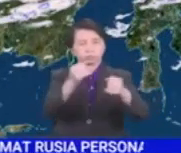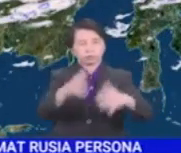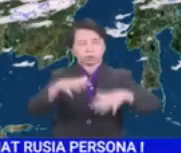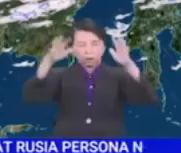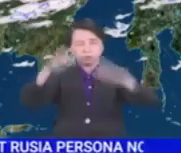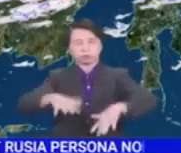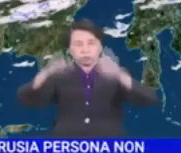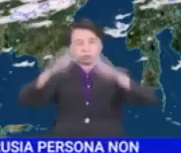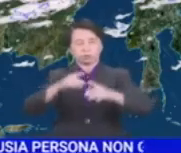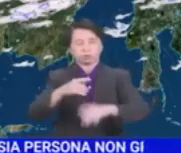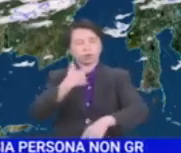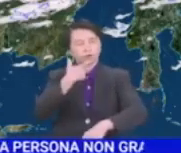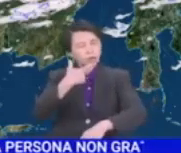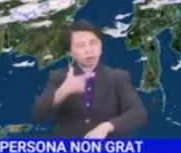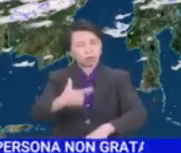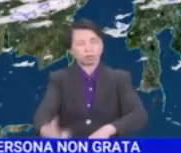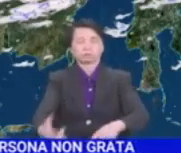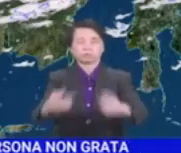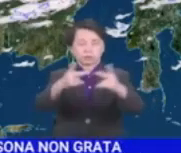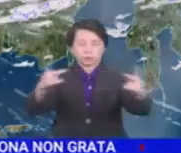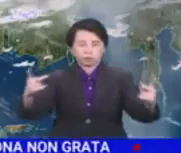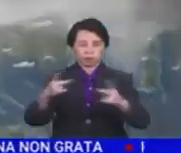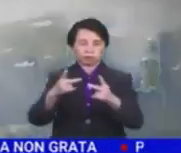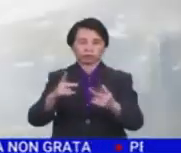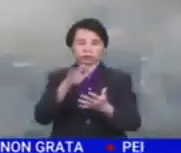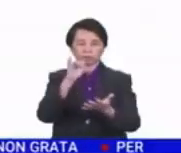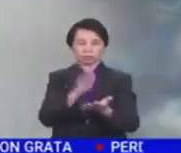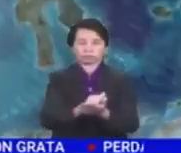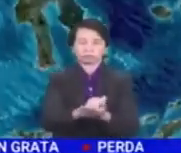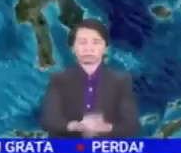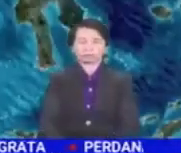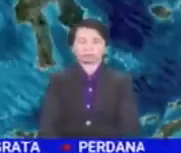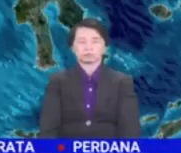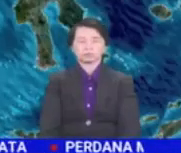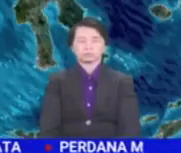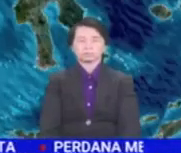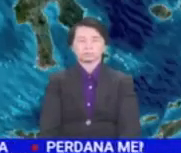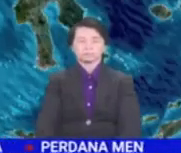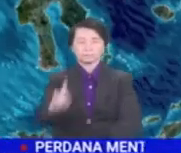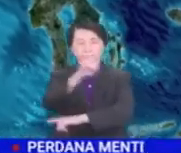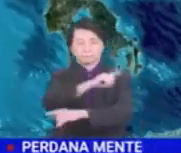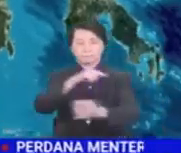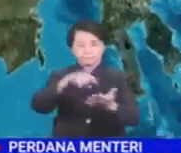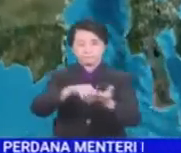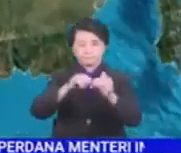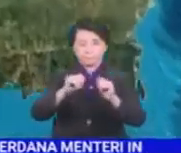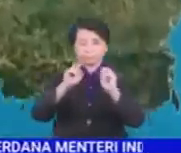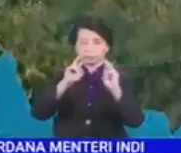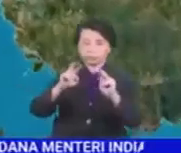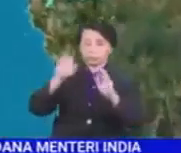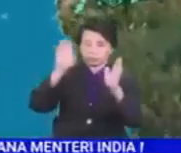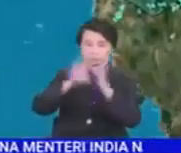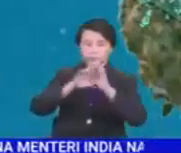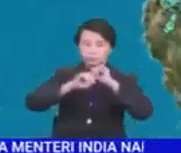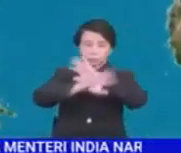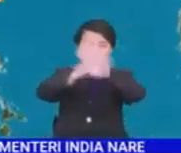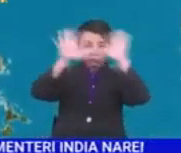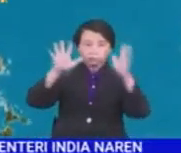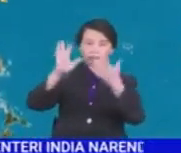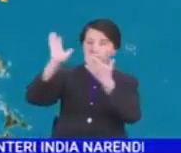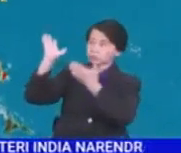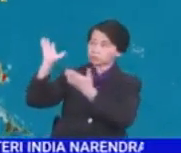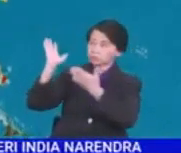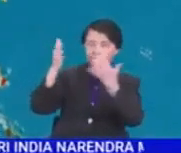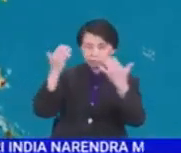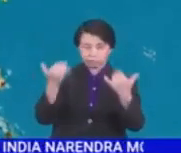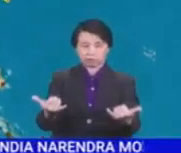hujan yang berpanjangan di kawasan-kawasan berkenaan. Hal ini dapat kita perhatikan dengan lebih jelas lagi di mana buat